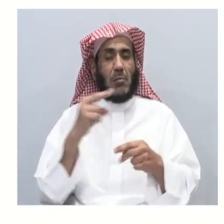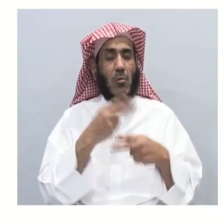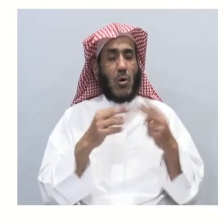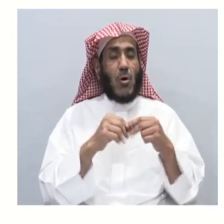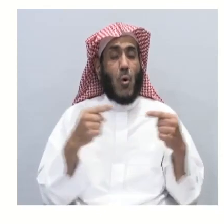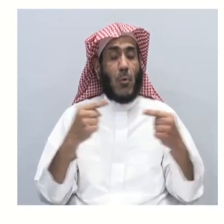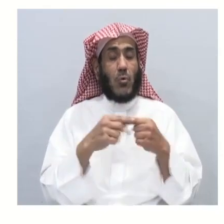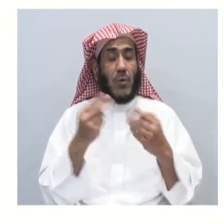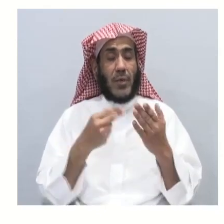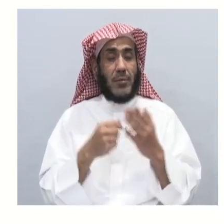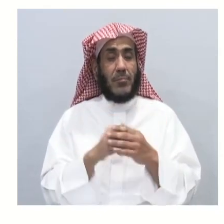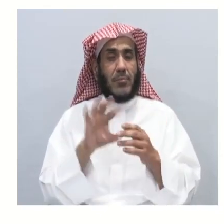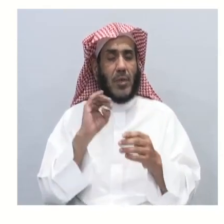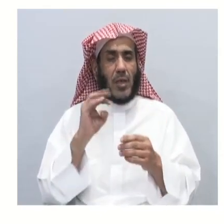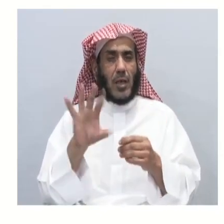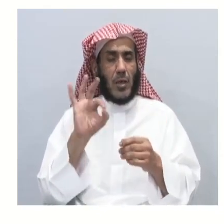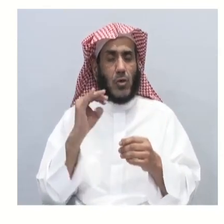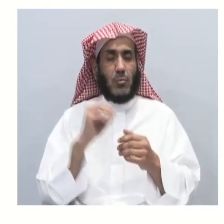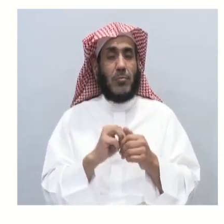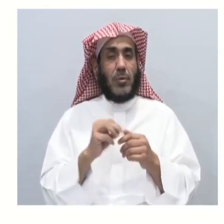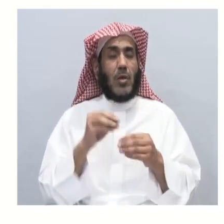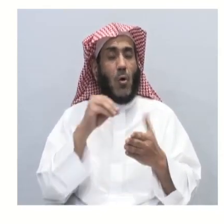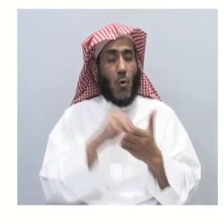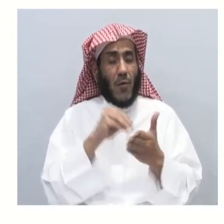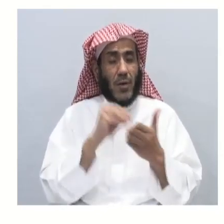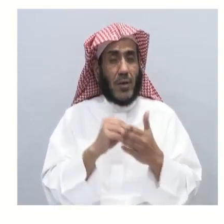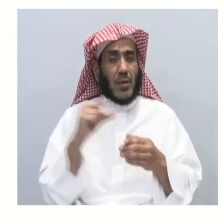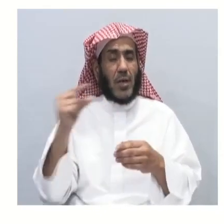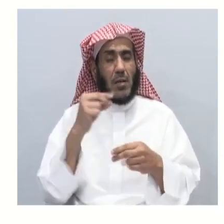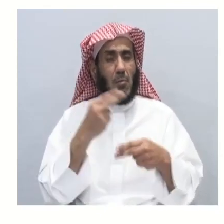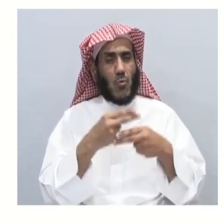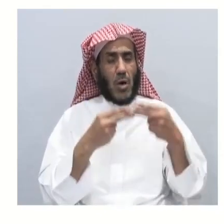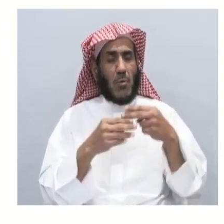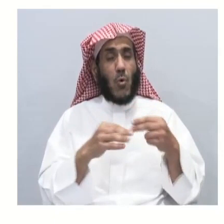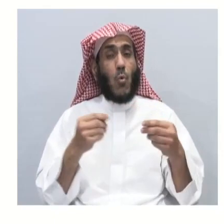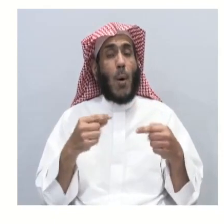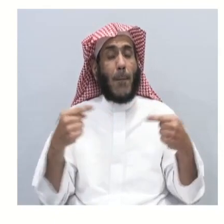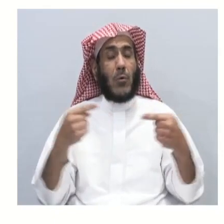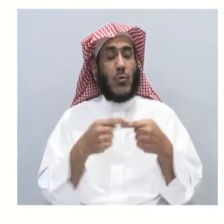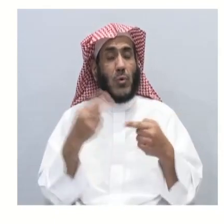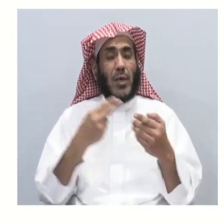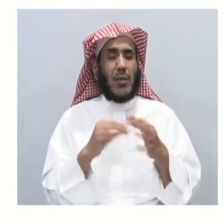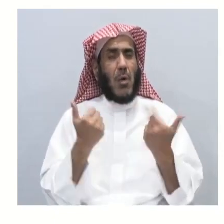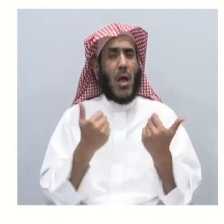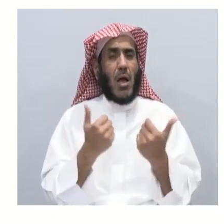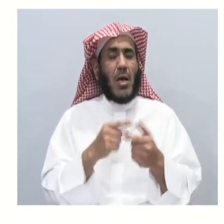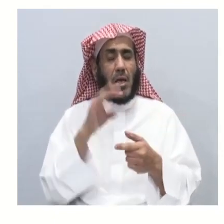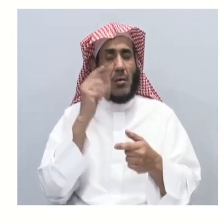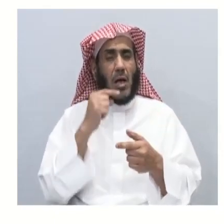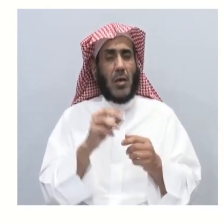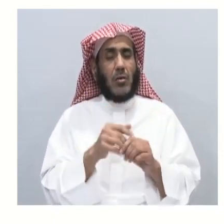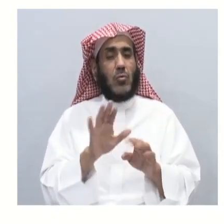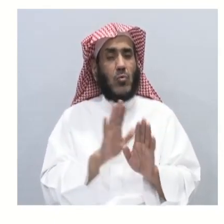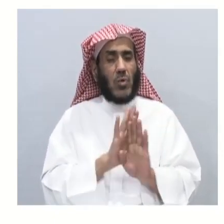في الخط. نختار الجملة التي تحوي كلمة مركبة وموصولة خطا. يجب أن ندافع